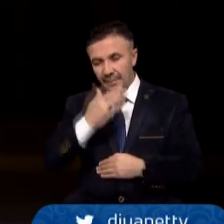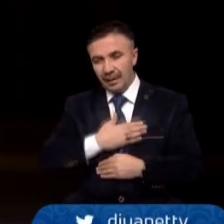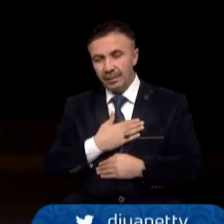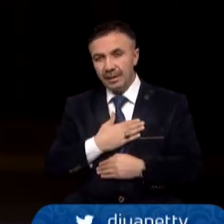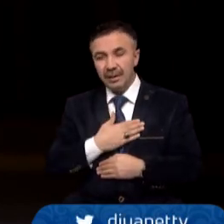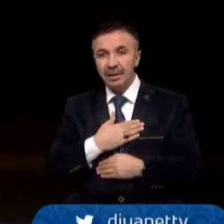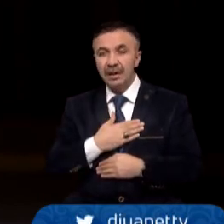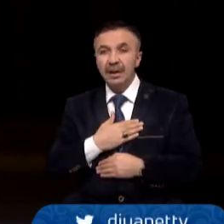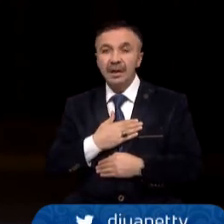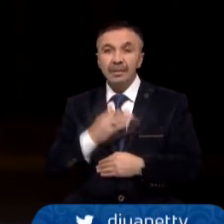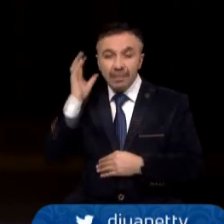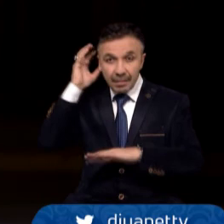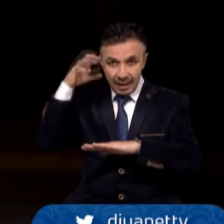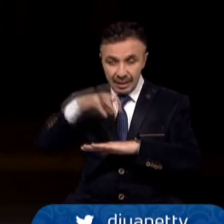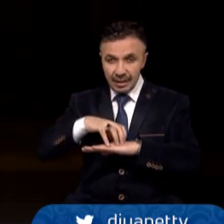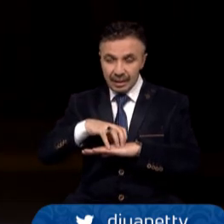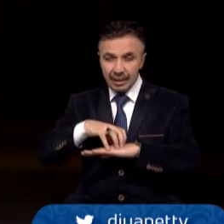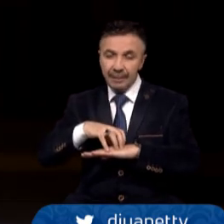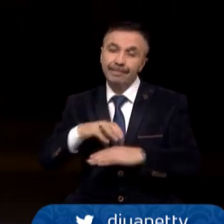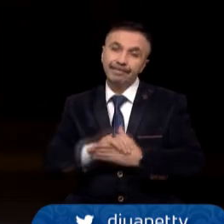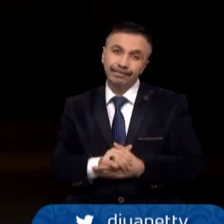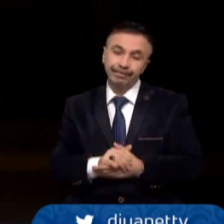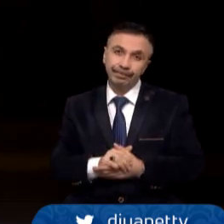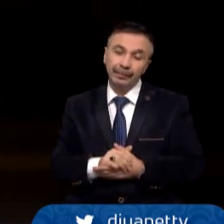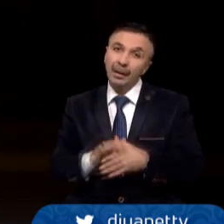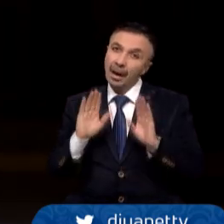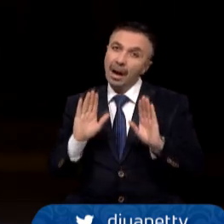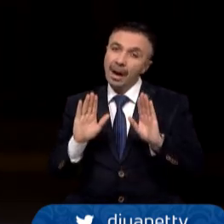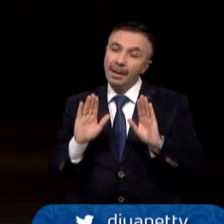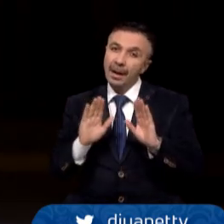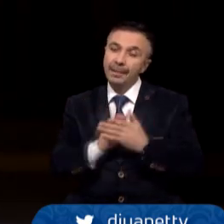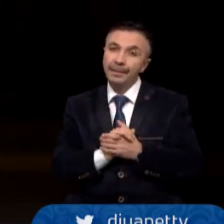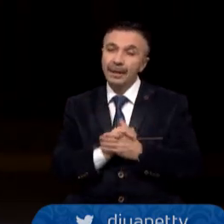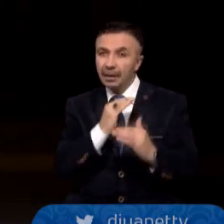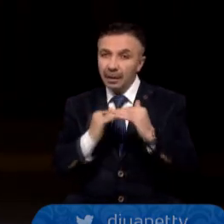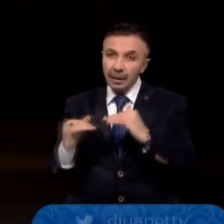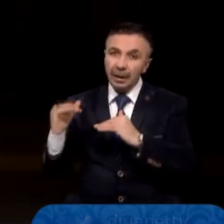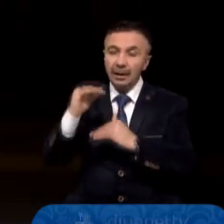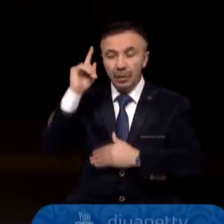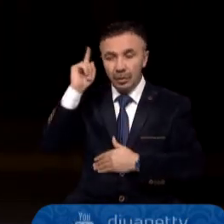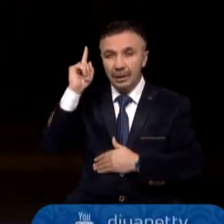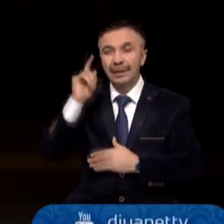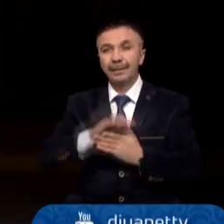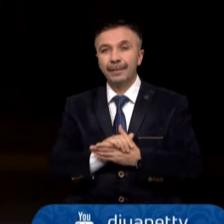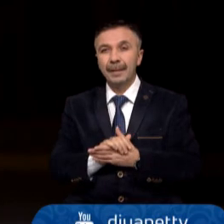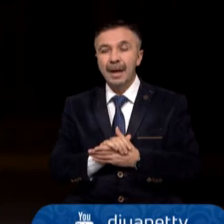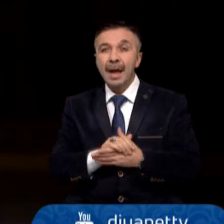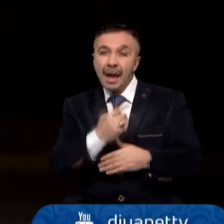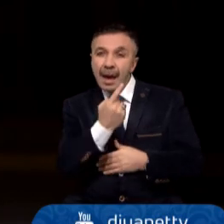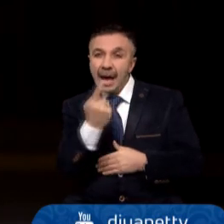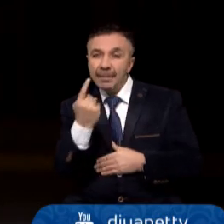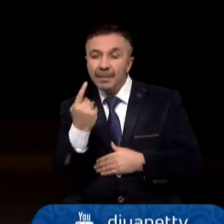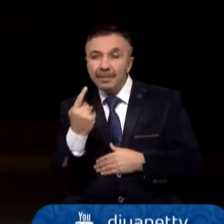Aleyhi ve Sellem efendimizin mescidinde bu var ama Allahü